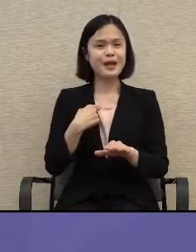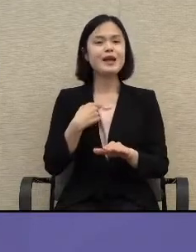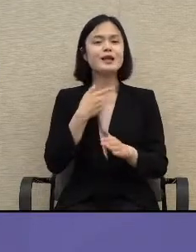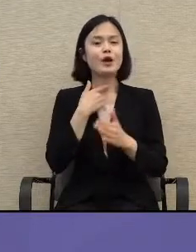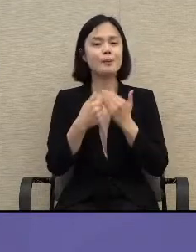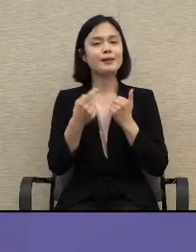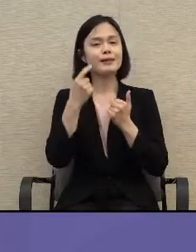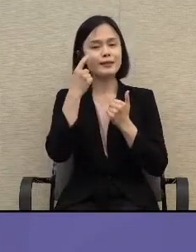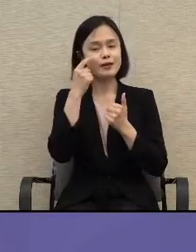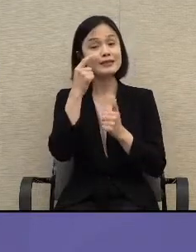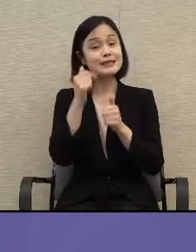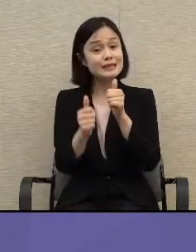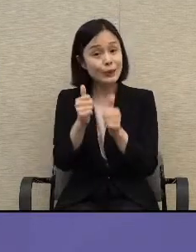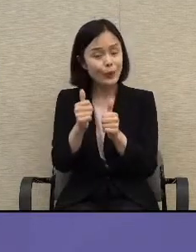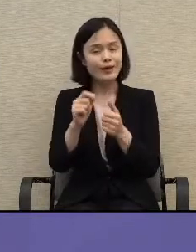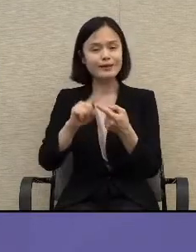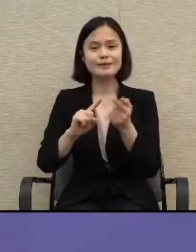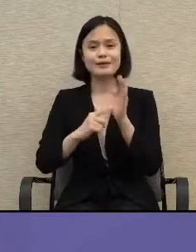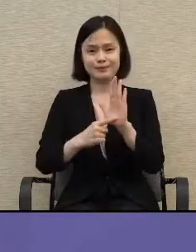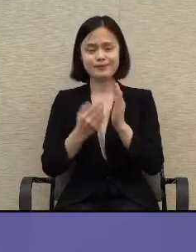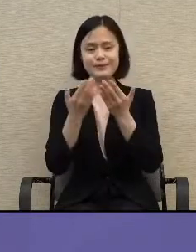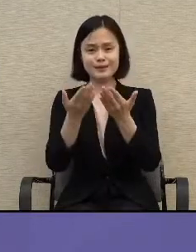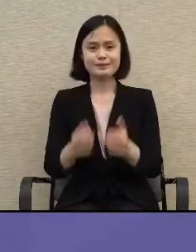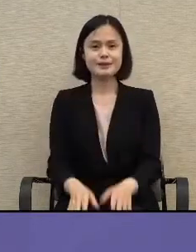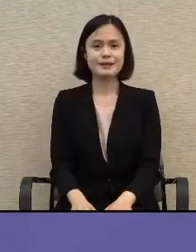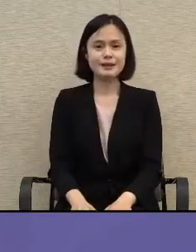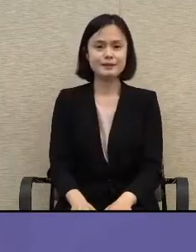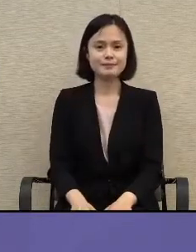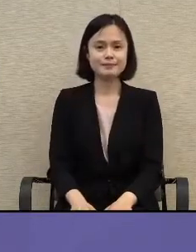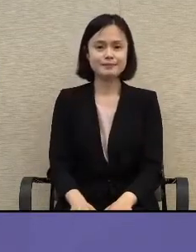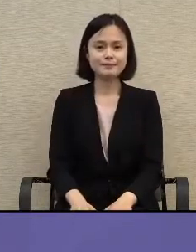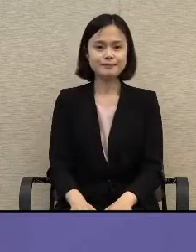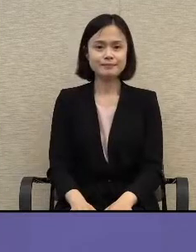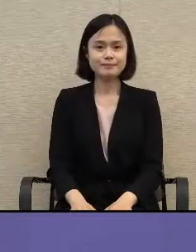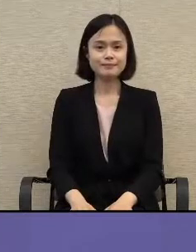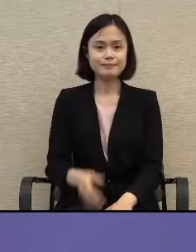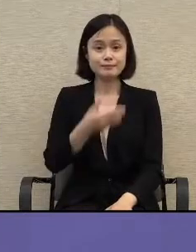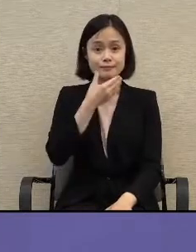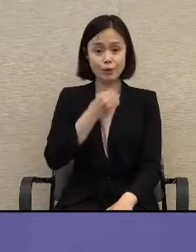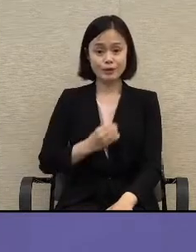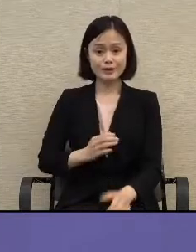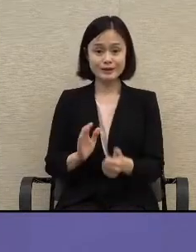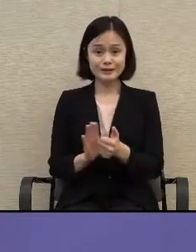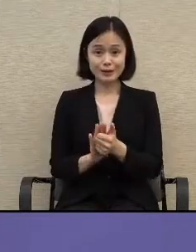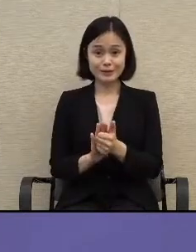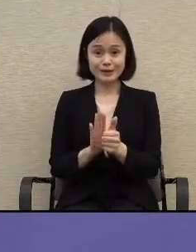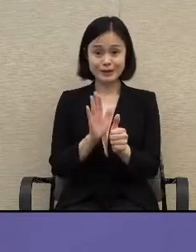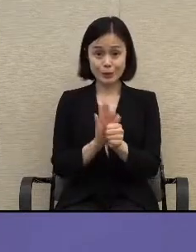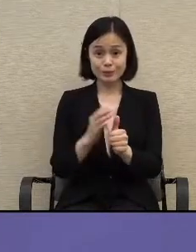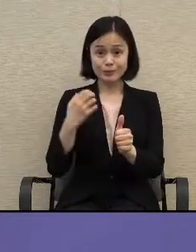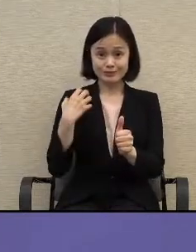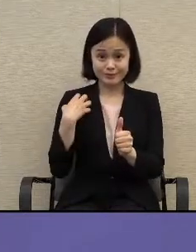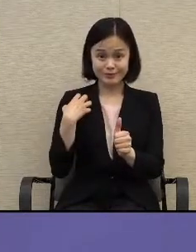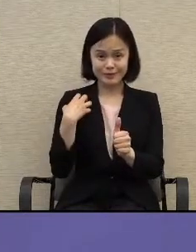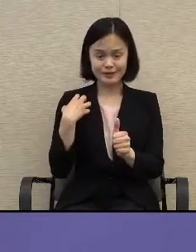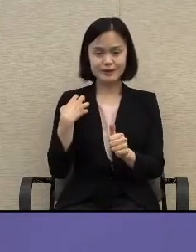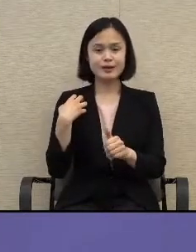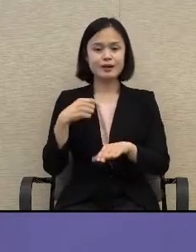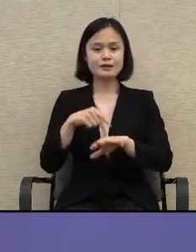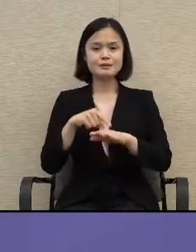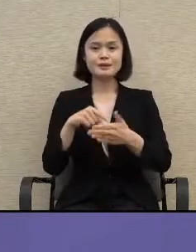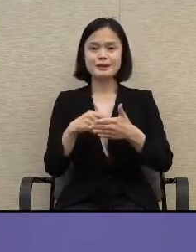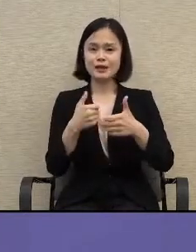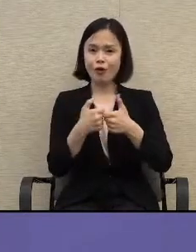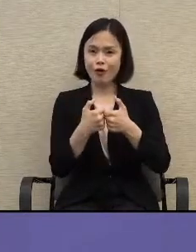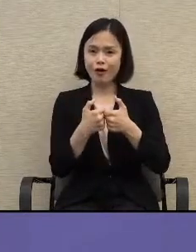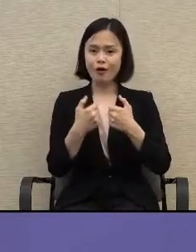합니다. 기존의 정신건강 복지 서비스 전달 주체인 말씀드렸던 정신의료기관, 센터, 재활시설,